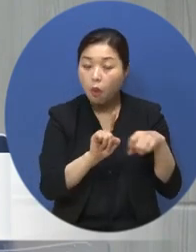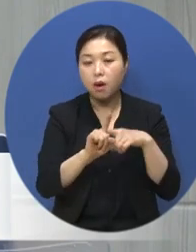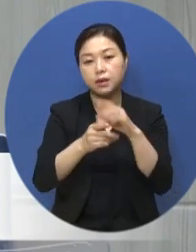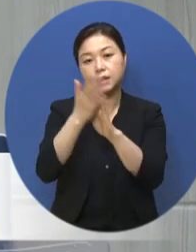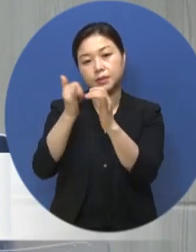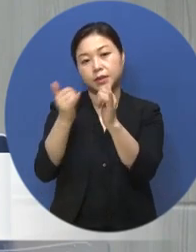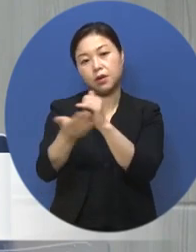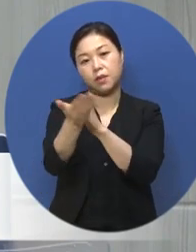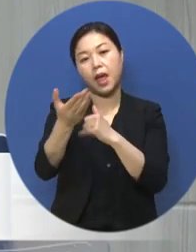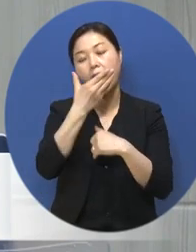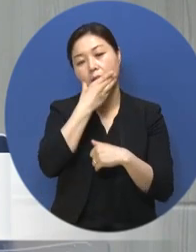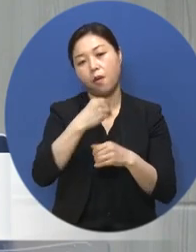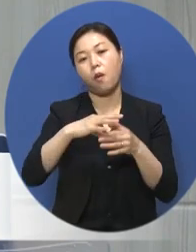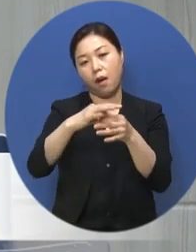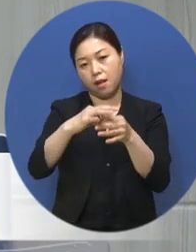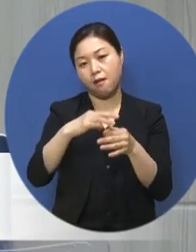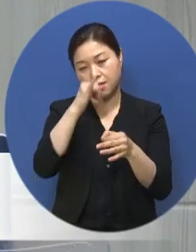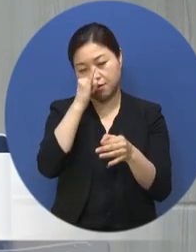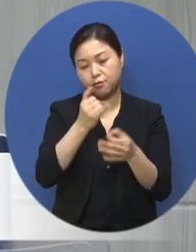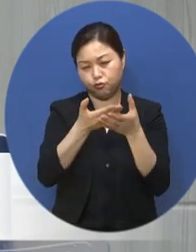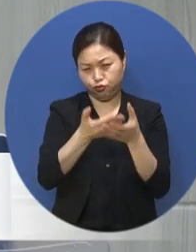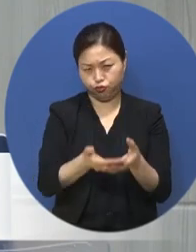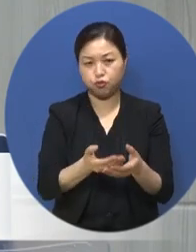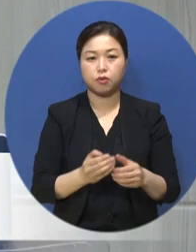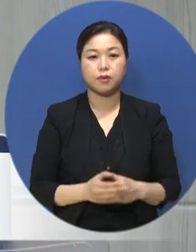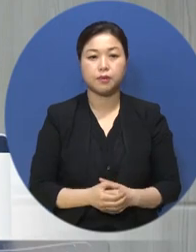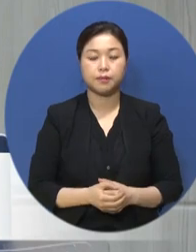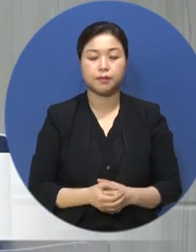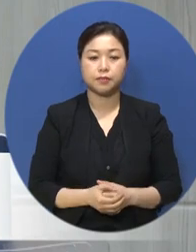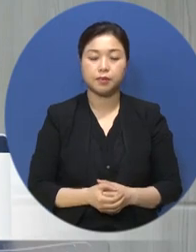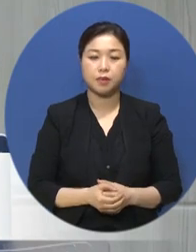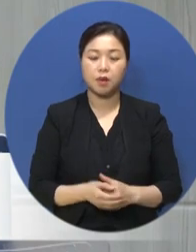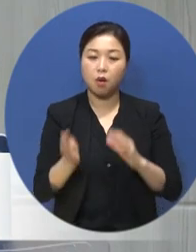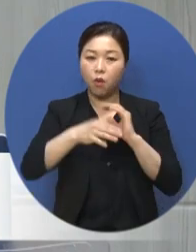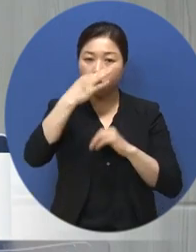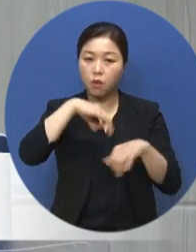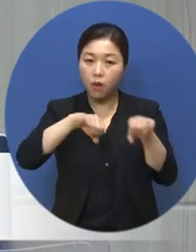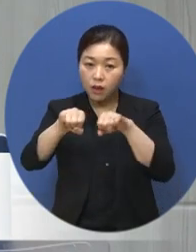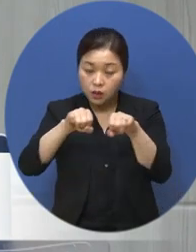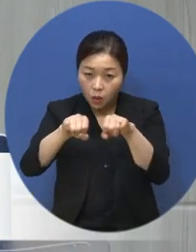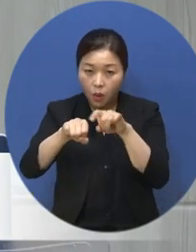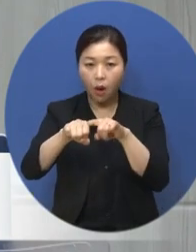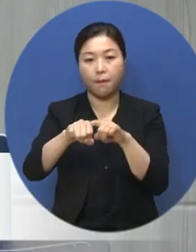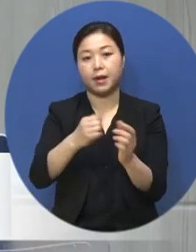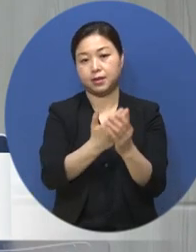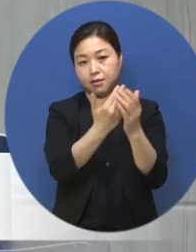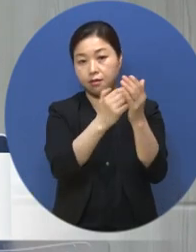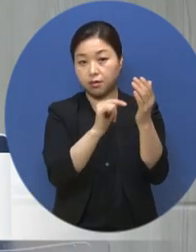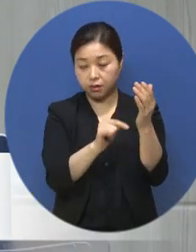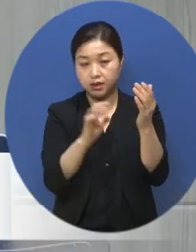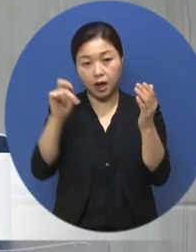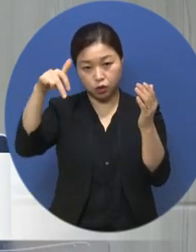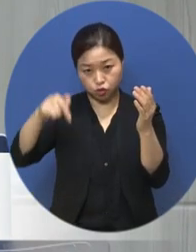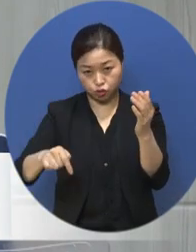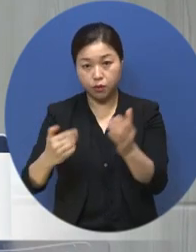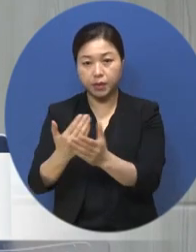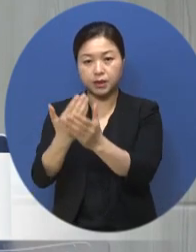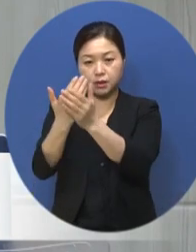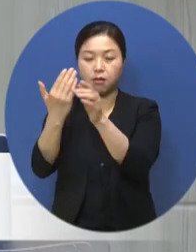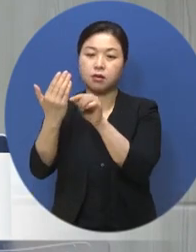행복과 직결되는 중요한 사항이므로 이러한 공익활동의 촉진은 양주시 발전에